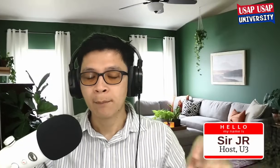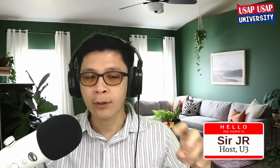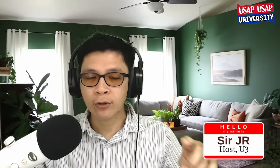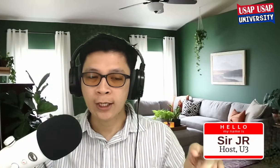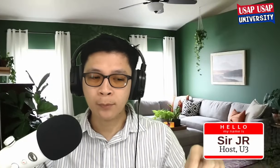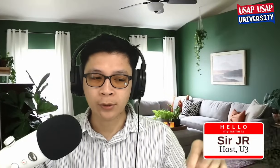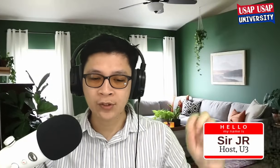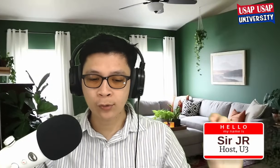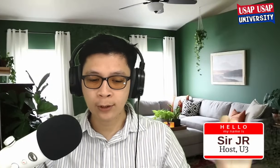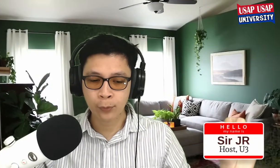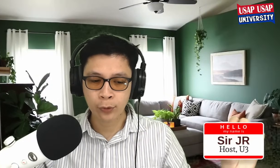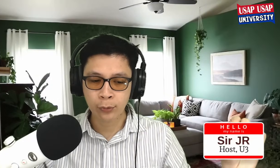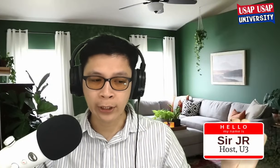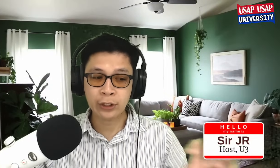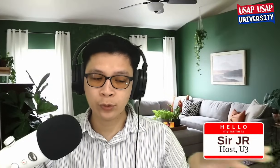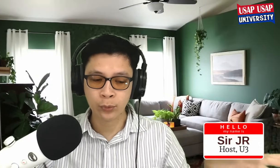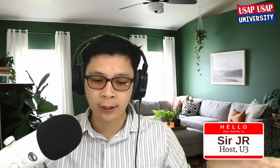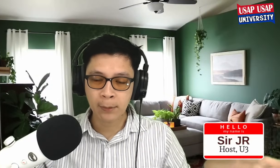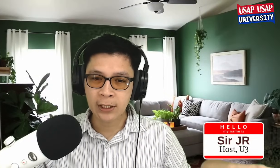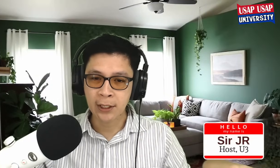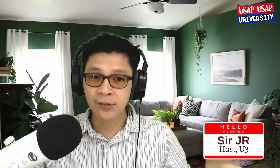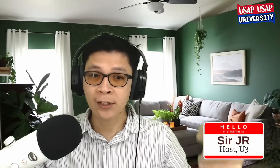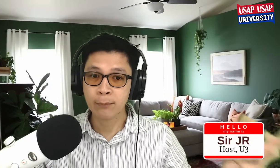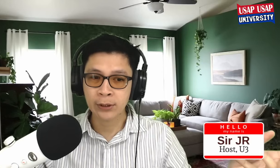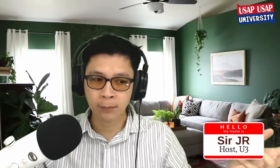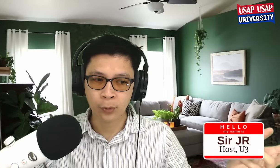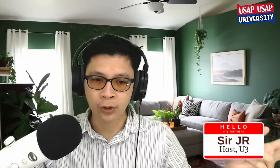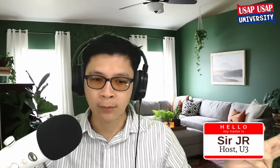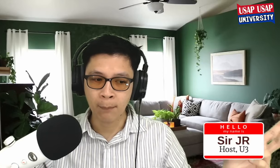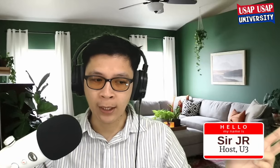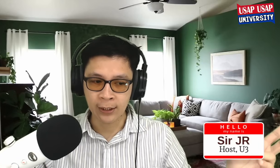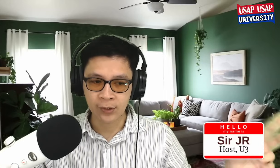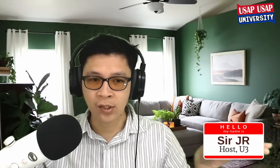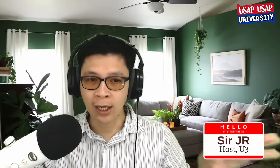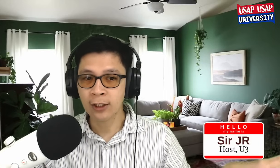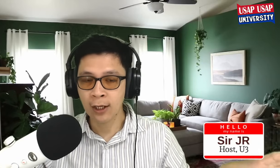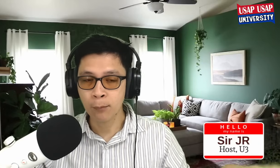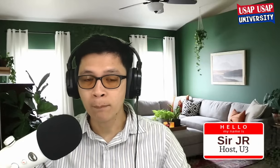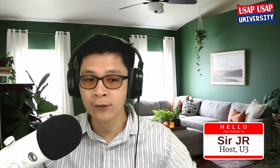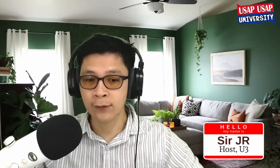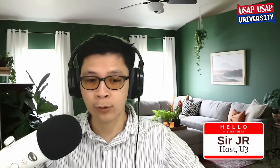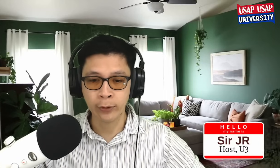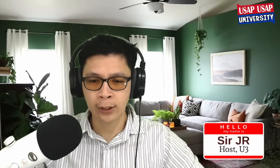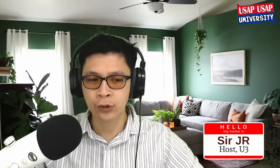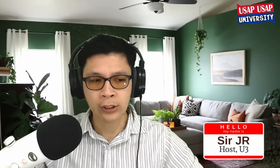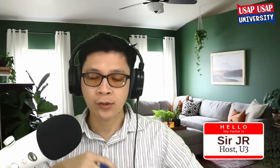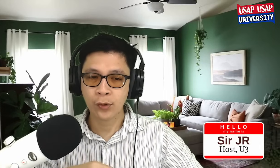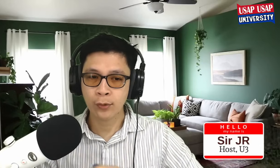short one. Pero yun nga po, nasagot na po yung issue ng pagiging celibate po ng mga pare sa atin nga pong past video reaction. So